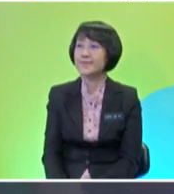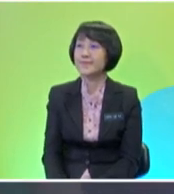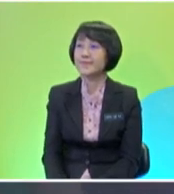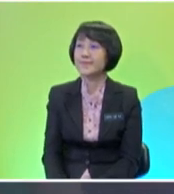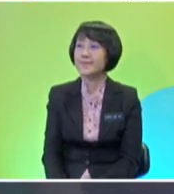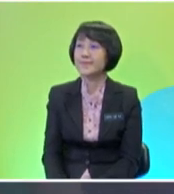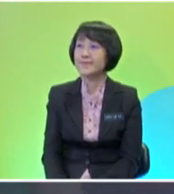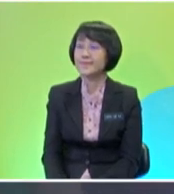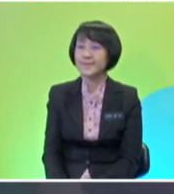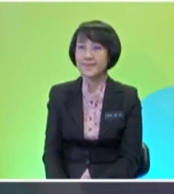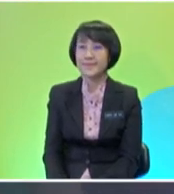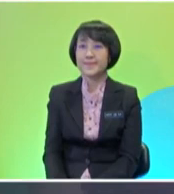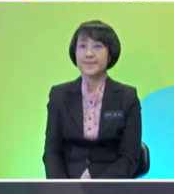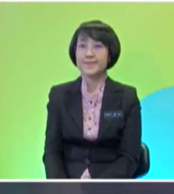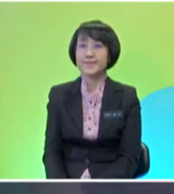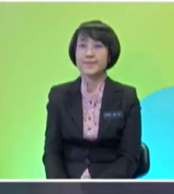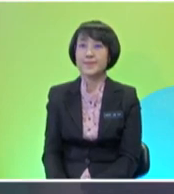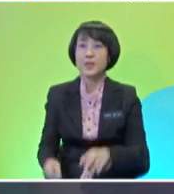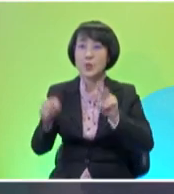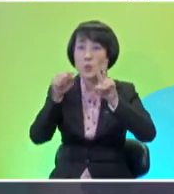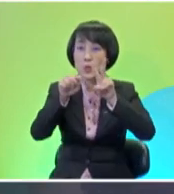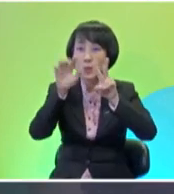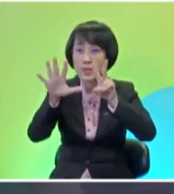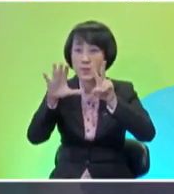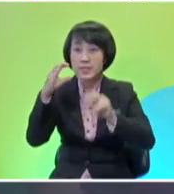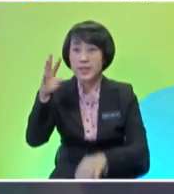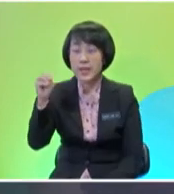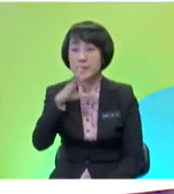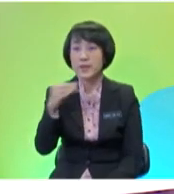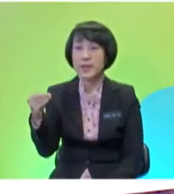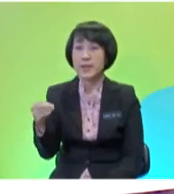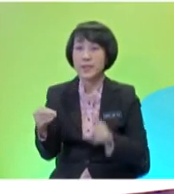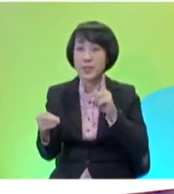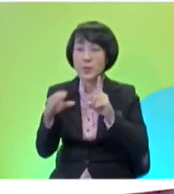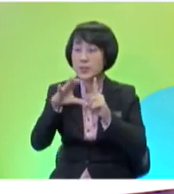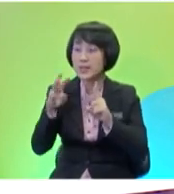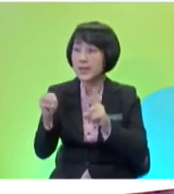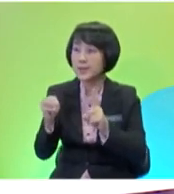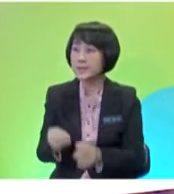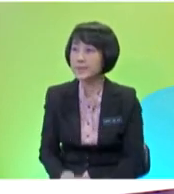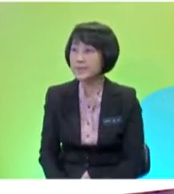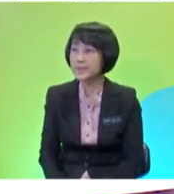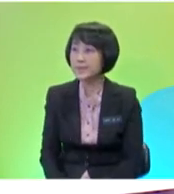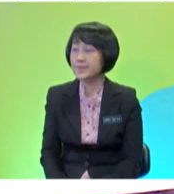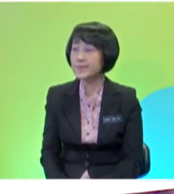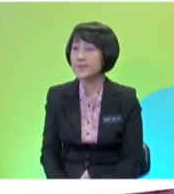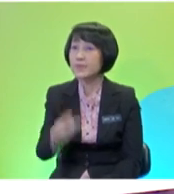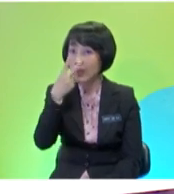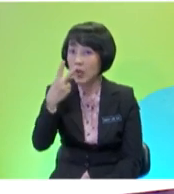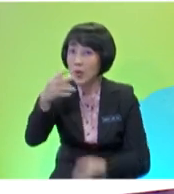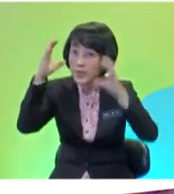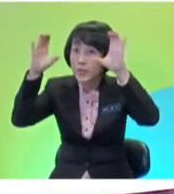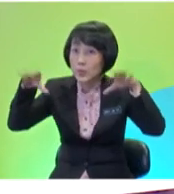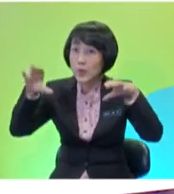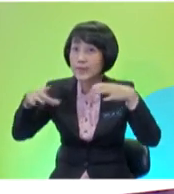Jadi kita ukur dulu, tengok cikgu Suhaila buat macam mana. Okey, di bahagian tepi ni. Di bahagian tepi, okey.